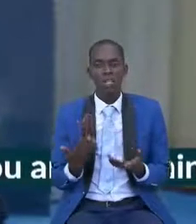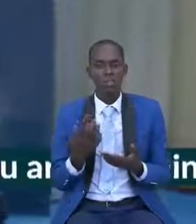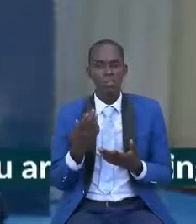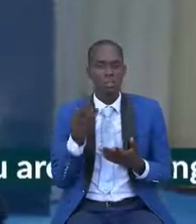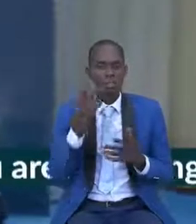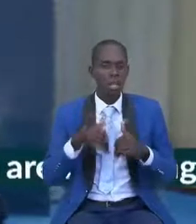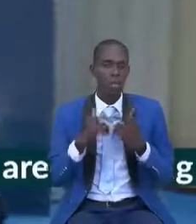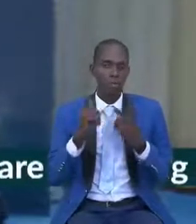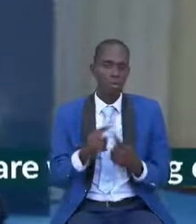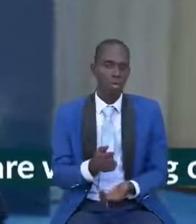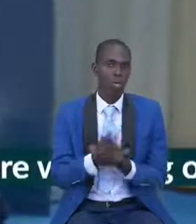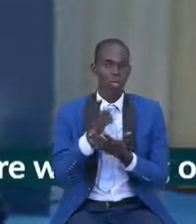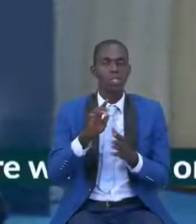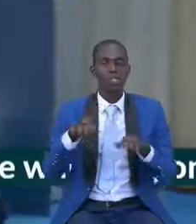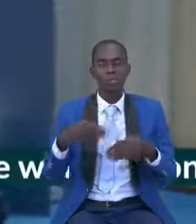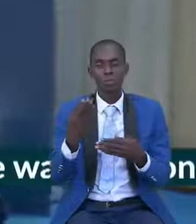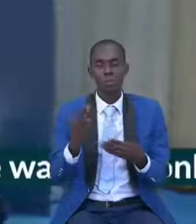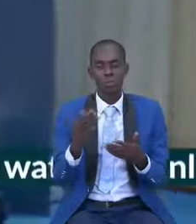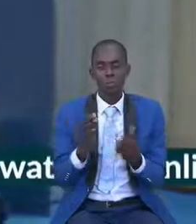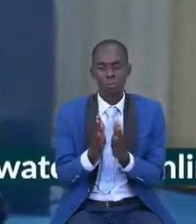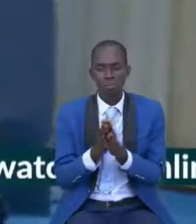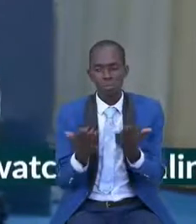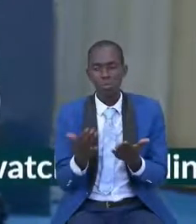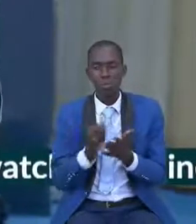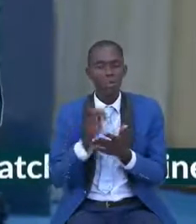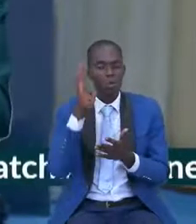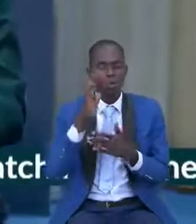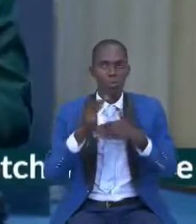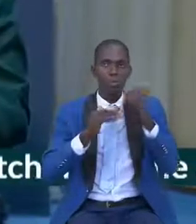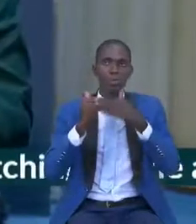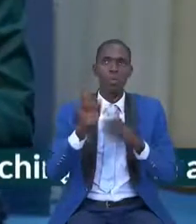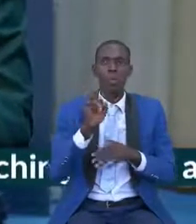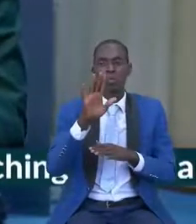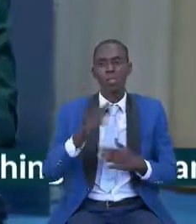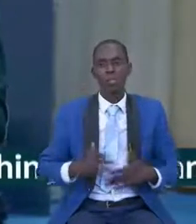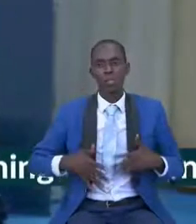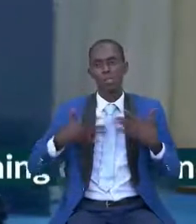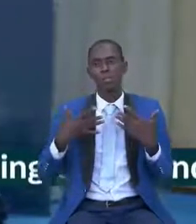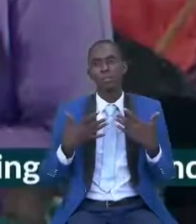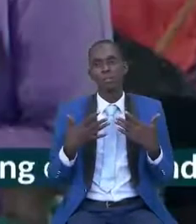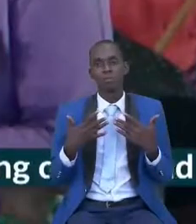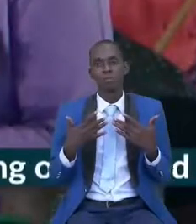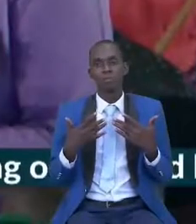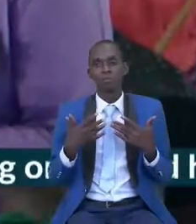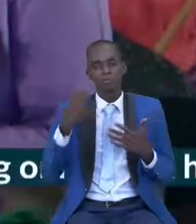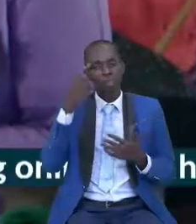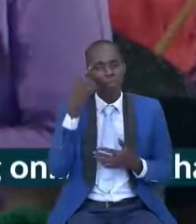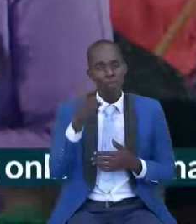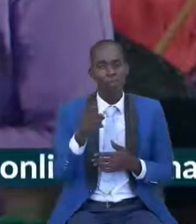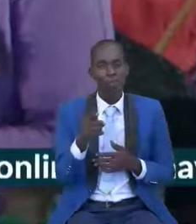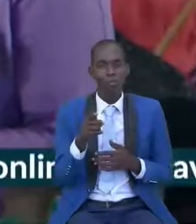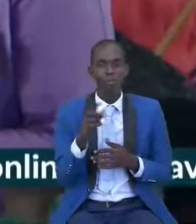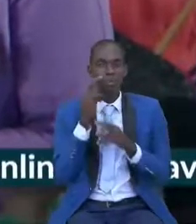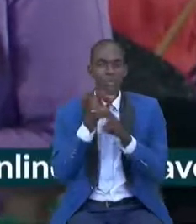pour partager ensemble et voir dans quelle mesure on pourra vous donner des matériels pour édifier votre